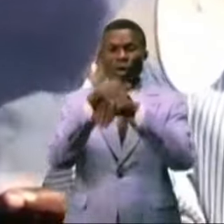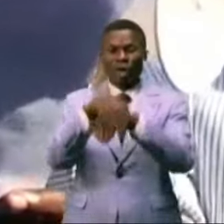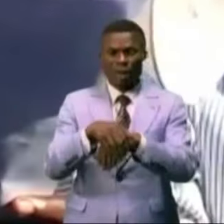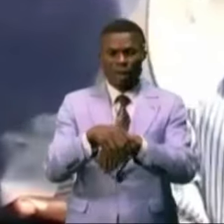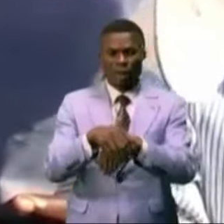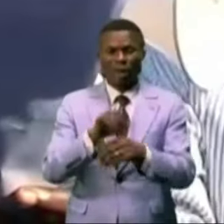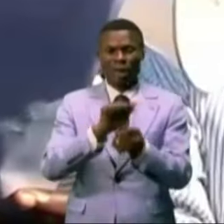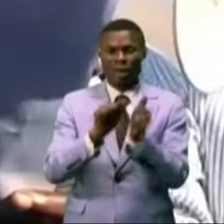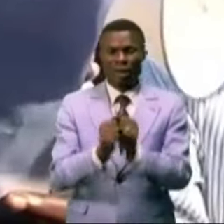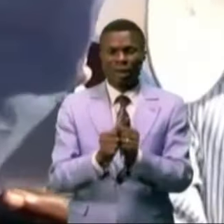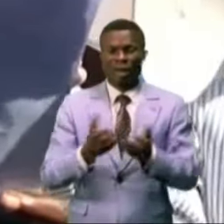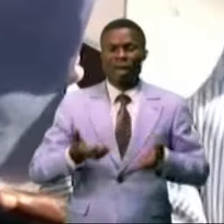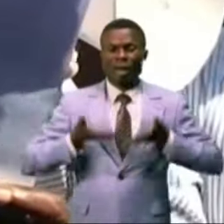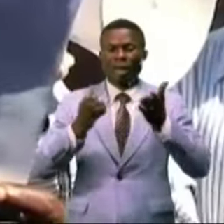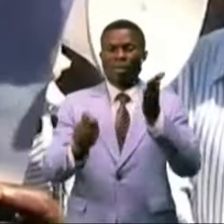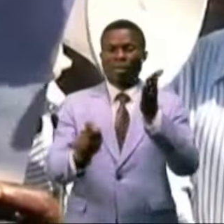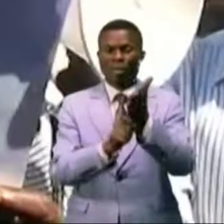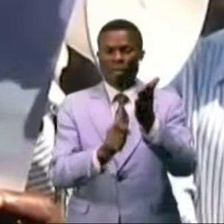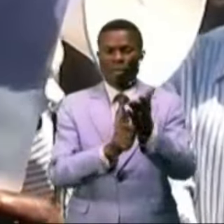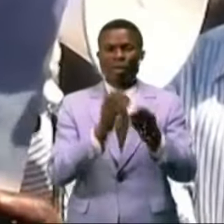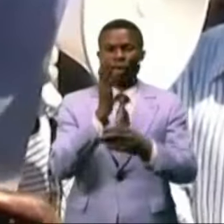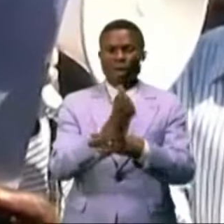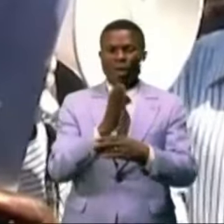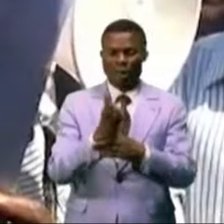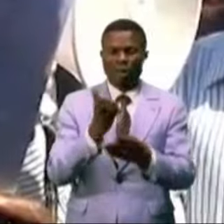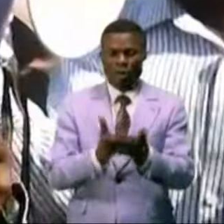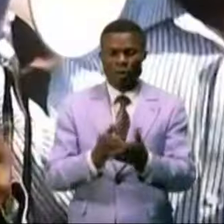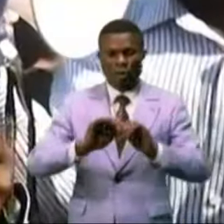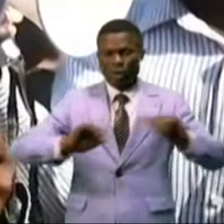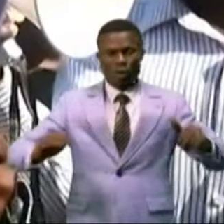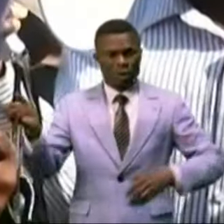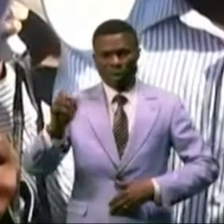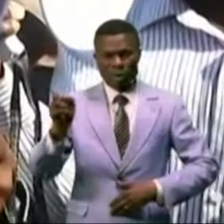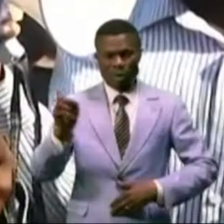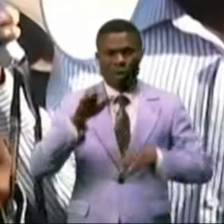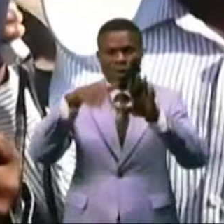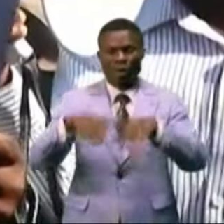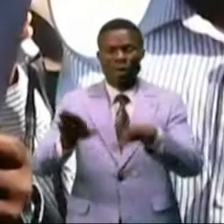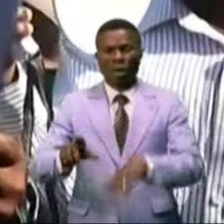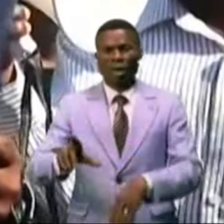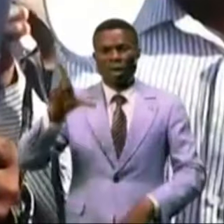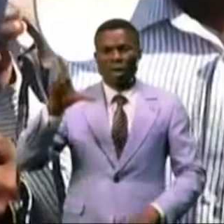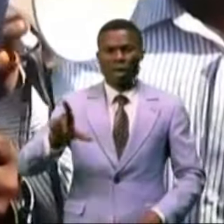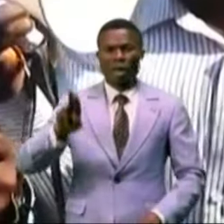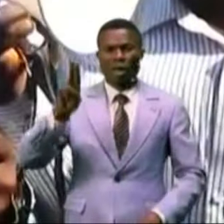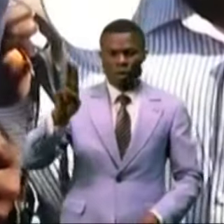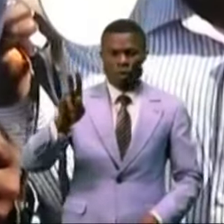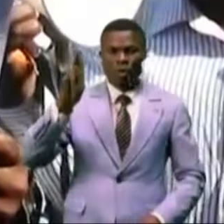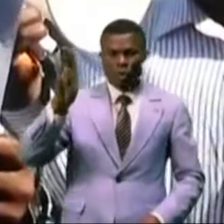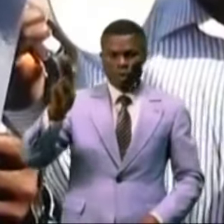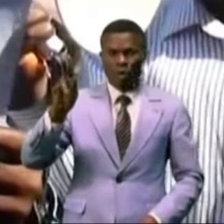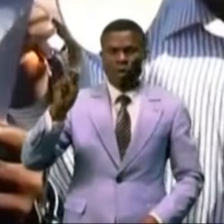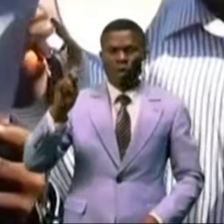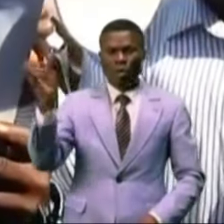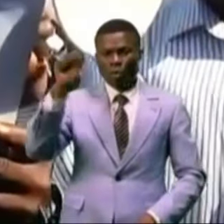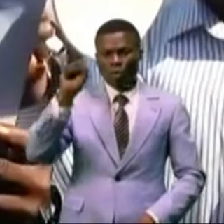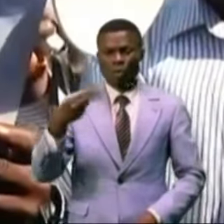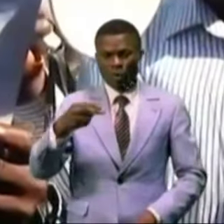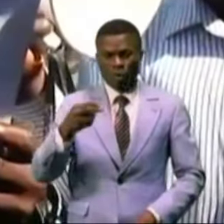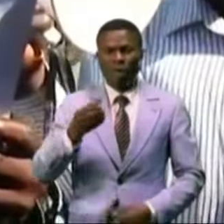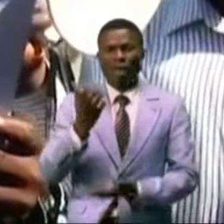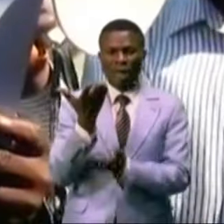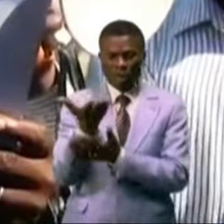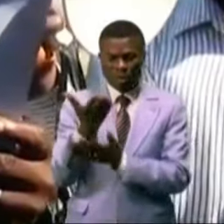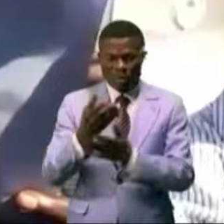la proposition technique de poser une digue sur la rivière Lukushi pour permettre que les